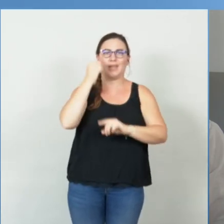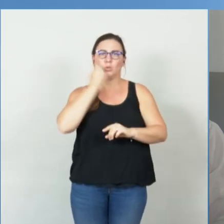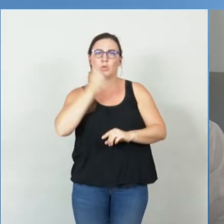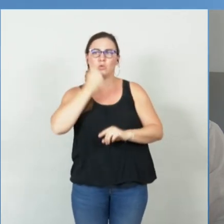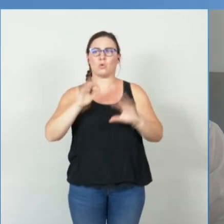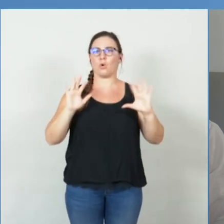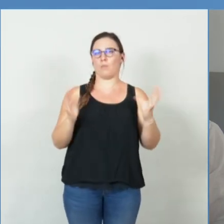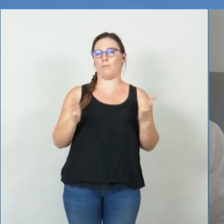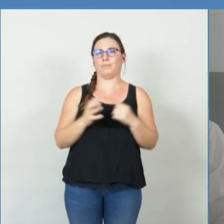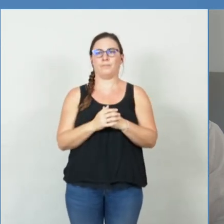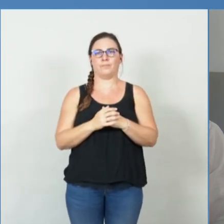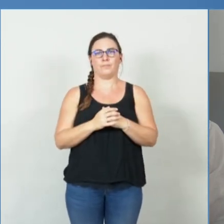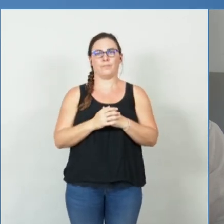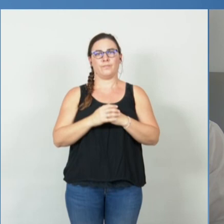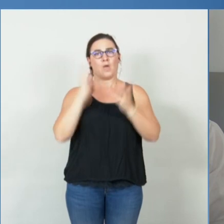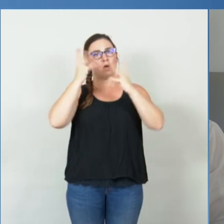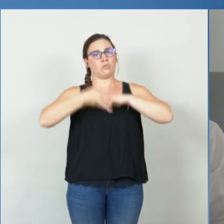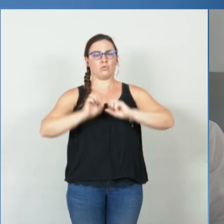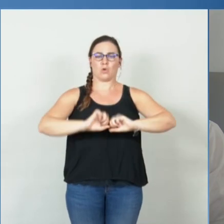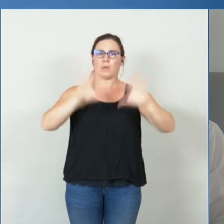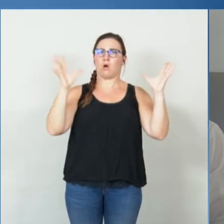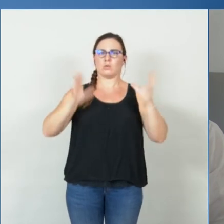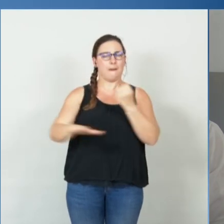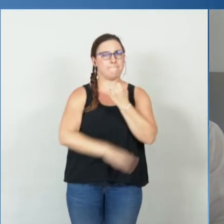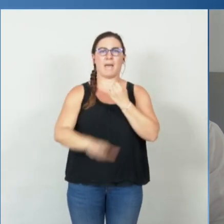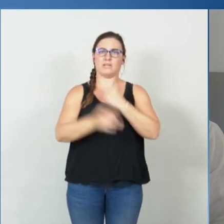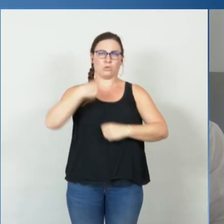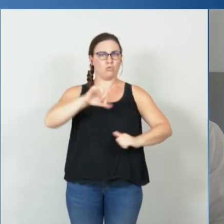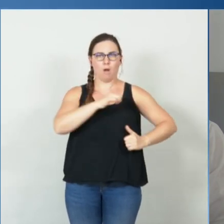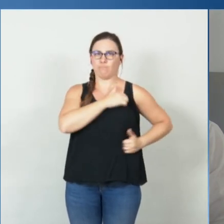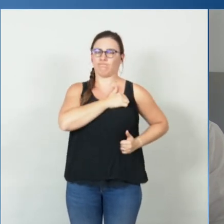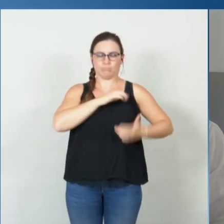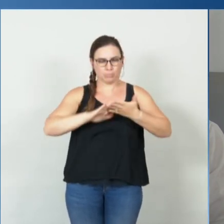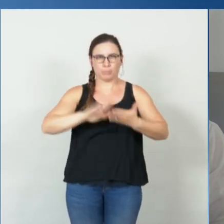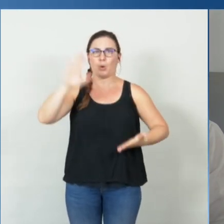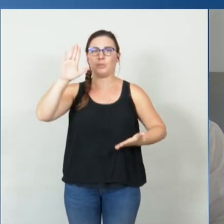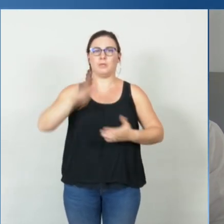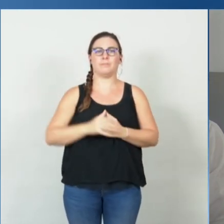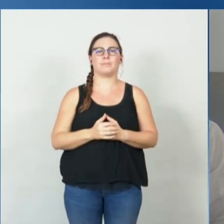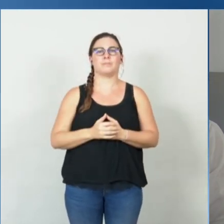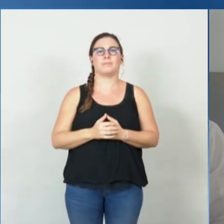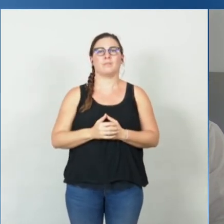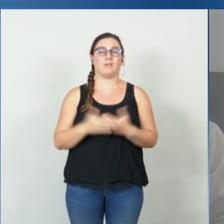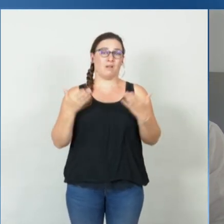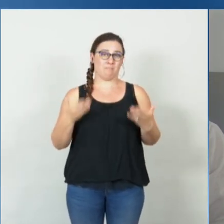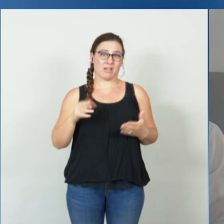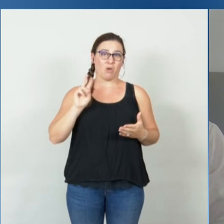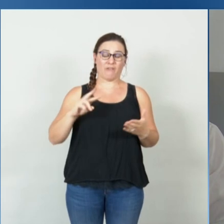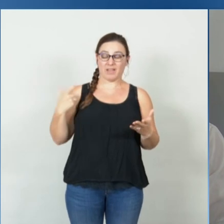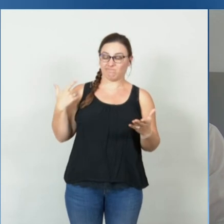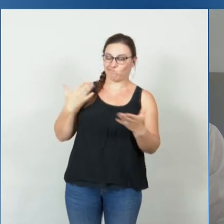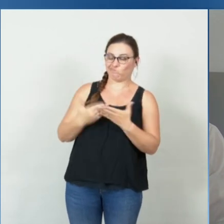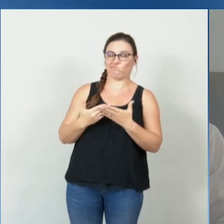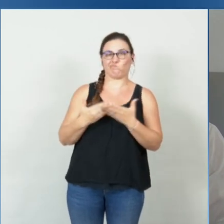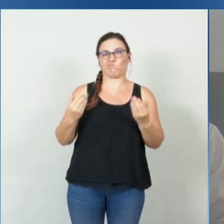cette transparence et fondamentale nous nous ayons engageons et je crois qu'aujourd'hui malheureusement cela